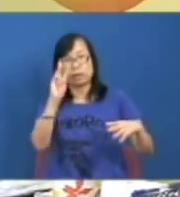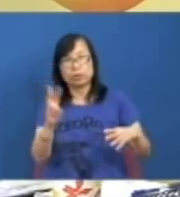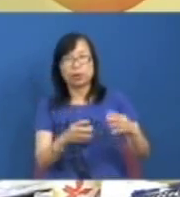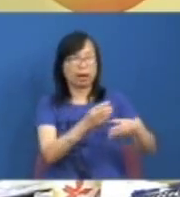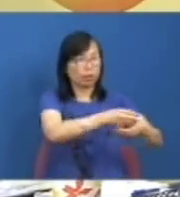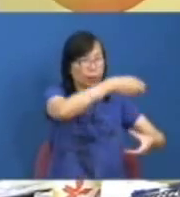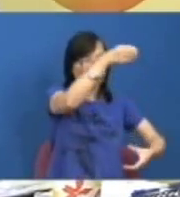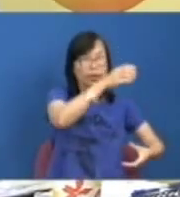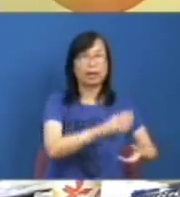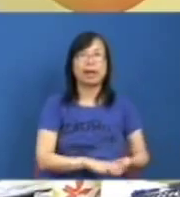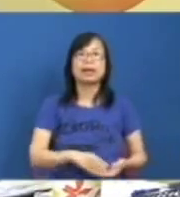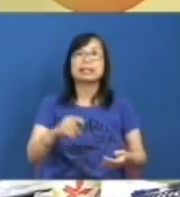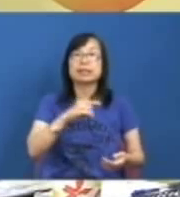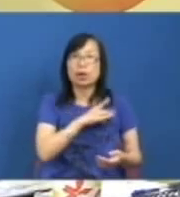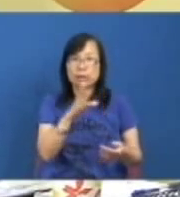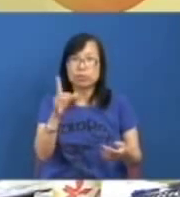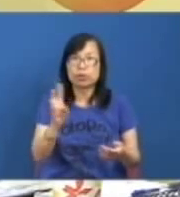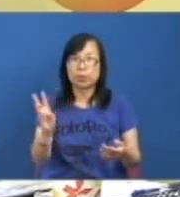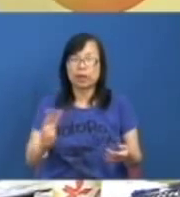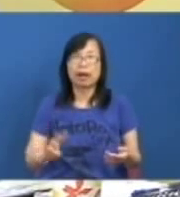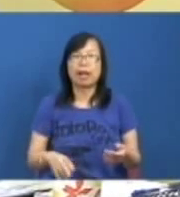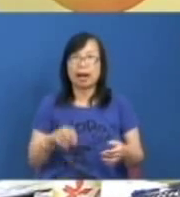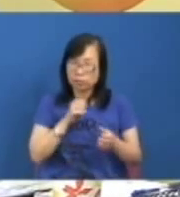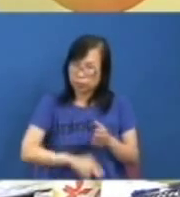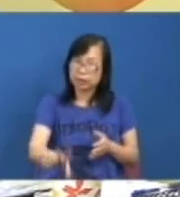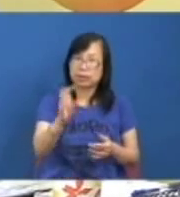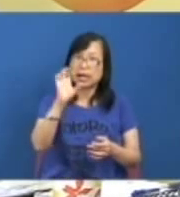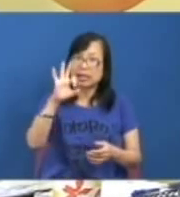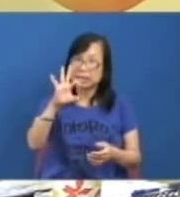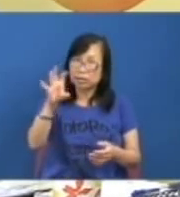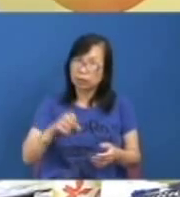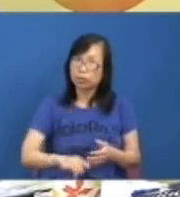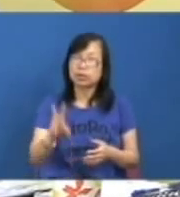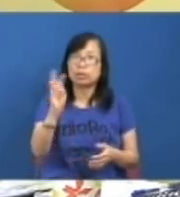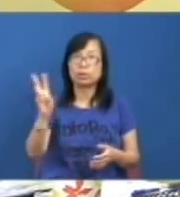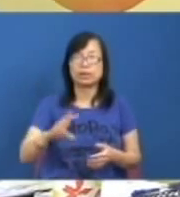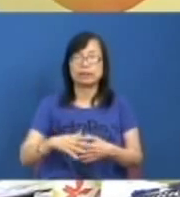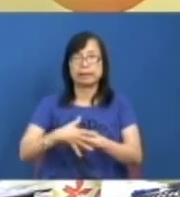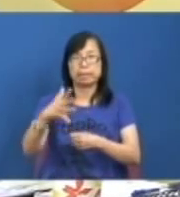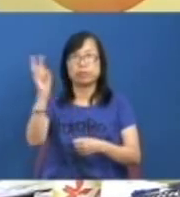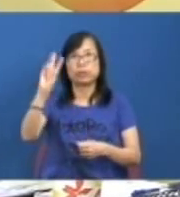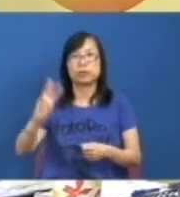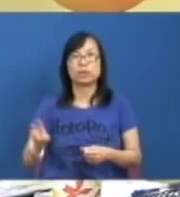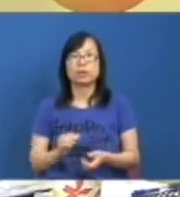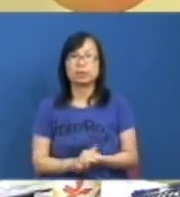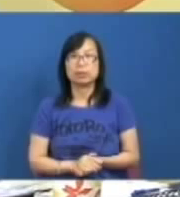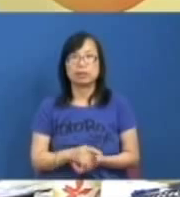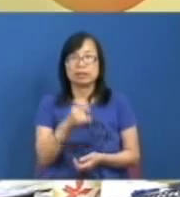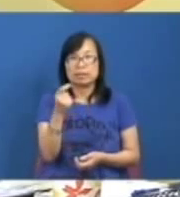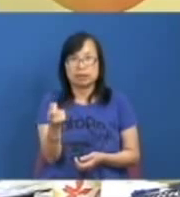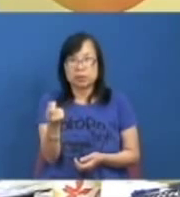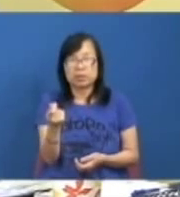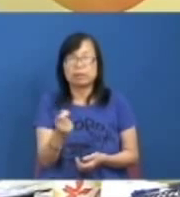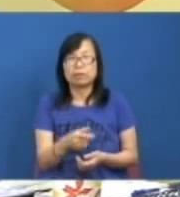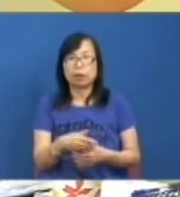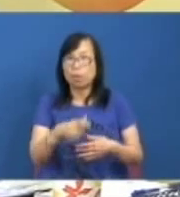啦、自來水啦、沖廁水啦、冷氣水，咁呢個咧就係第五種水啦。第一樣就是最缺乏嘅，因為好多